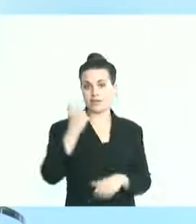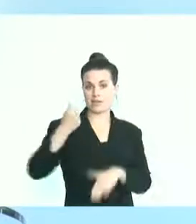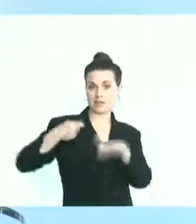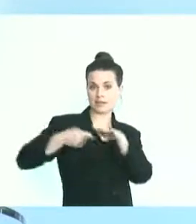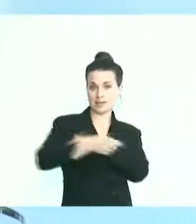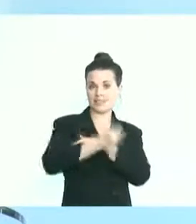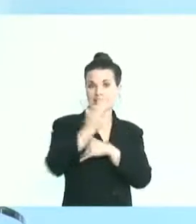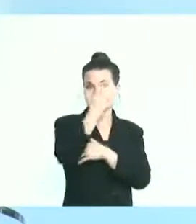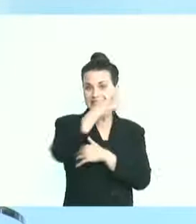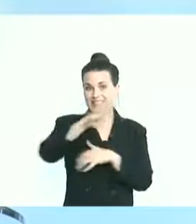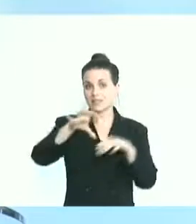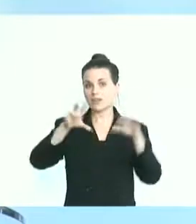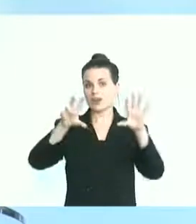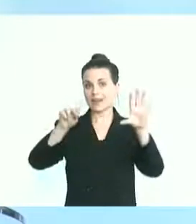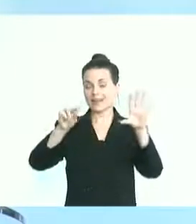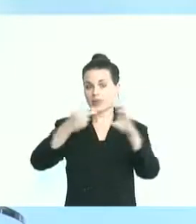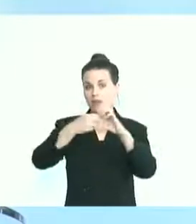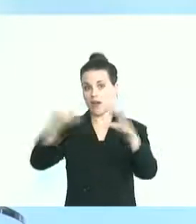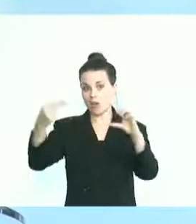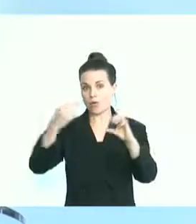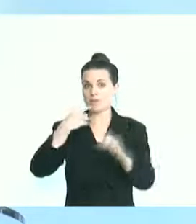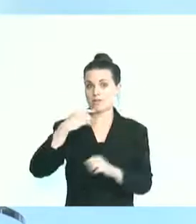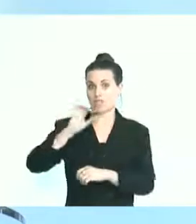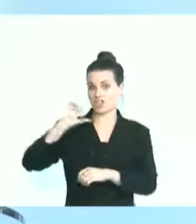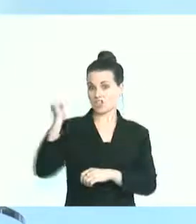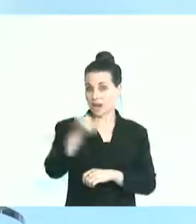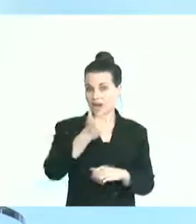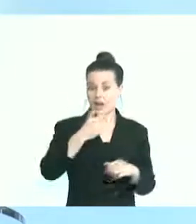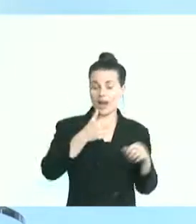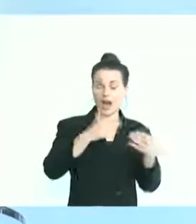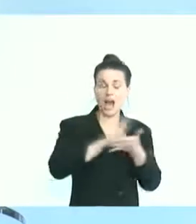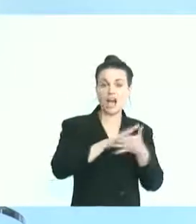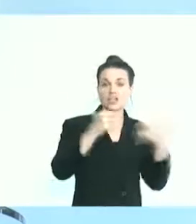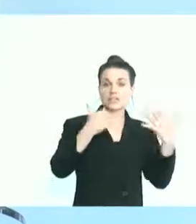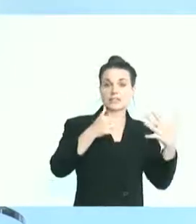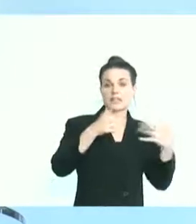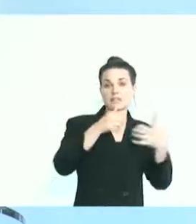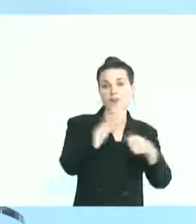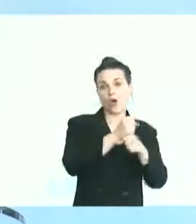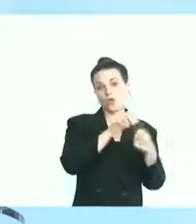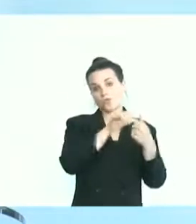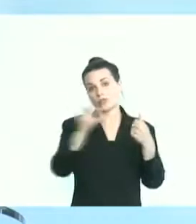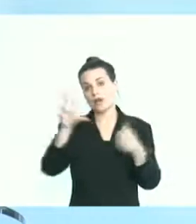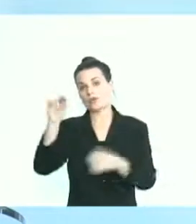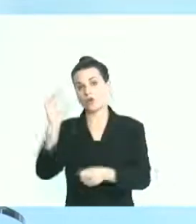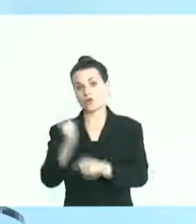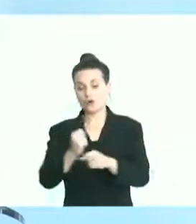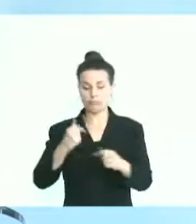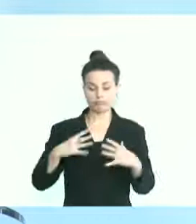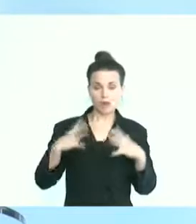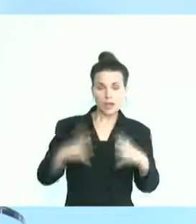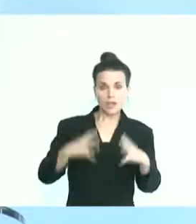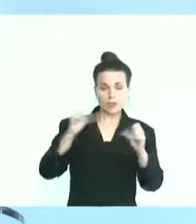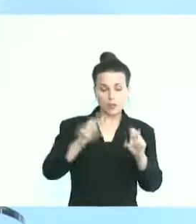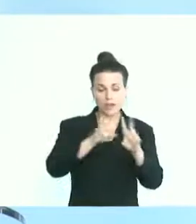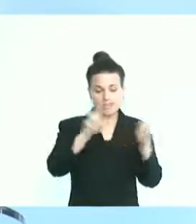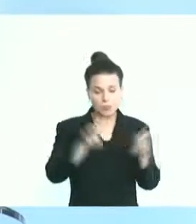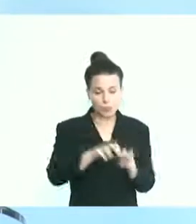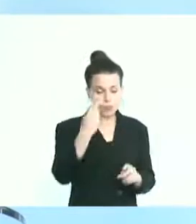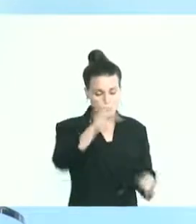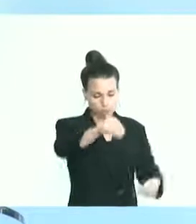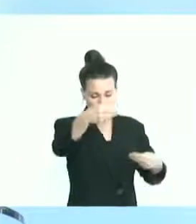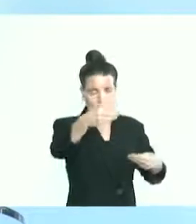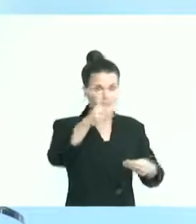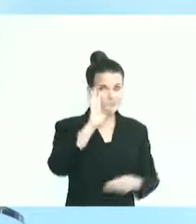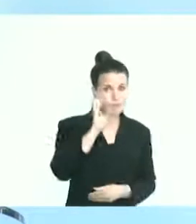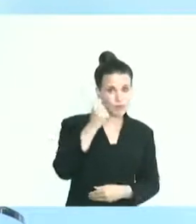580 €, qui permet à chaque personne qui le souhaite, entre 16 et 30 ans, de s'engager pour l'intérêt général. On ne regarde pas le diplôme, on ne regarde pas le moment de